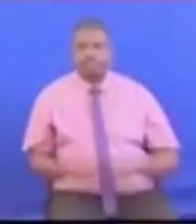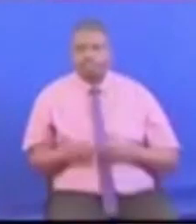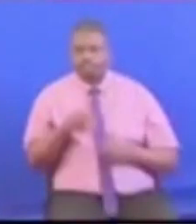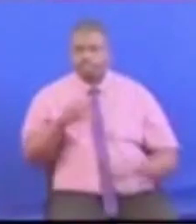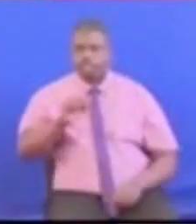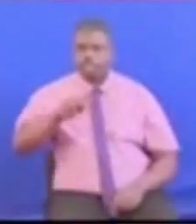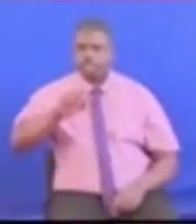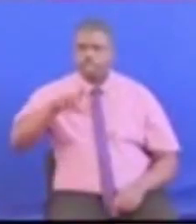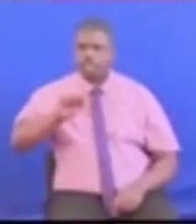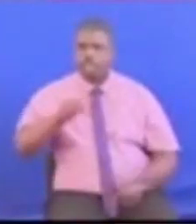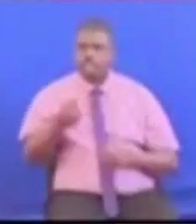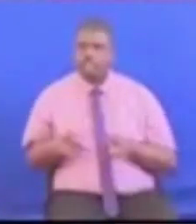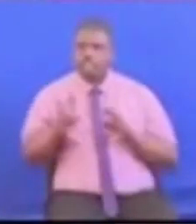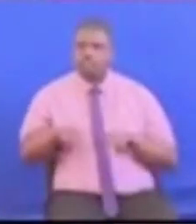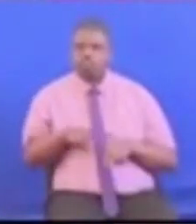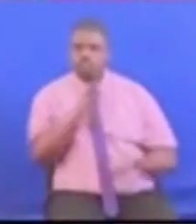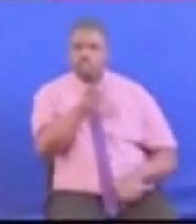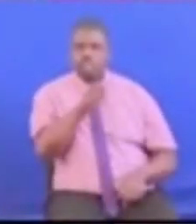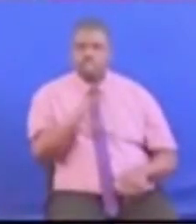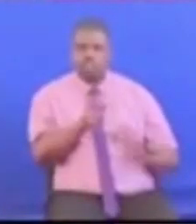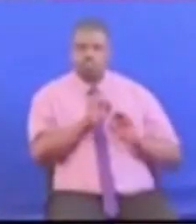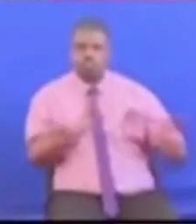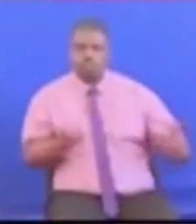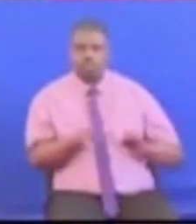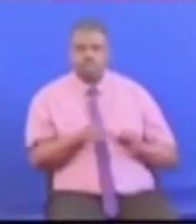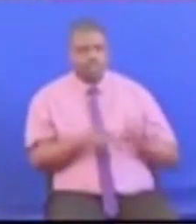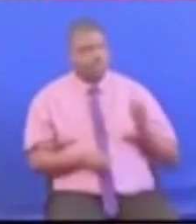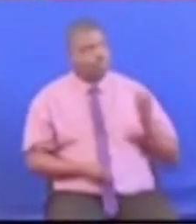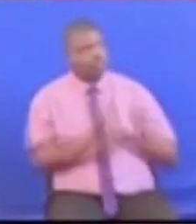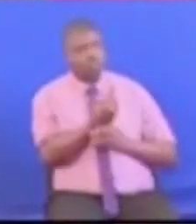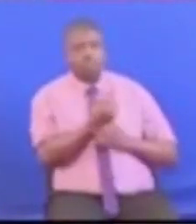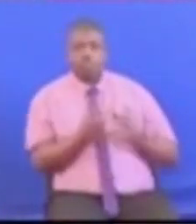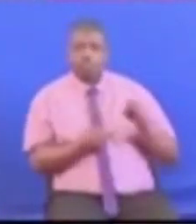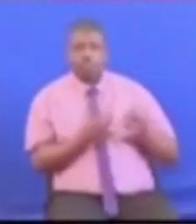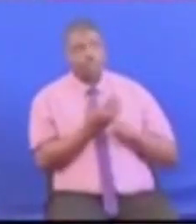imeandikwa katika gazeti la Raia Mwema toleo namba